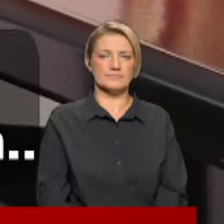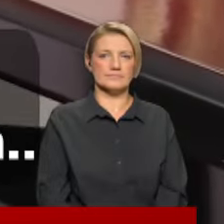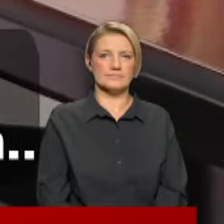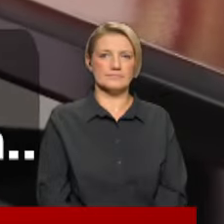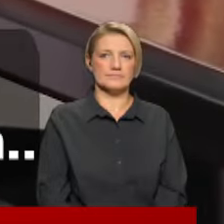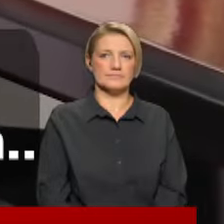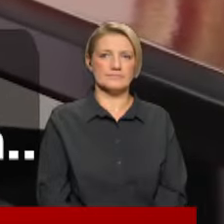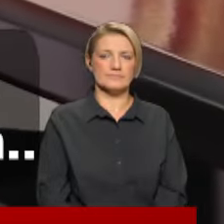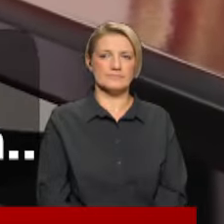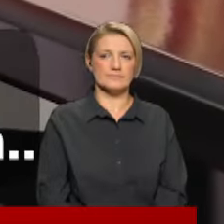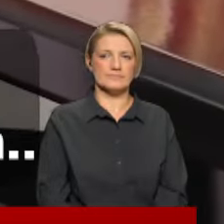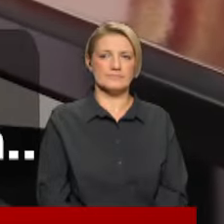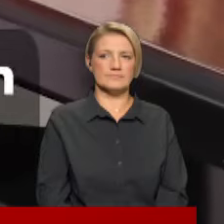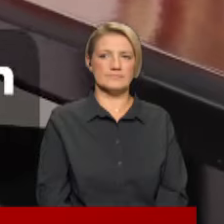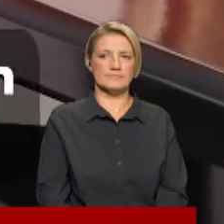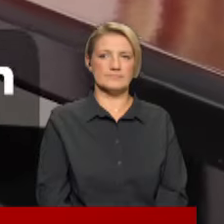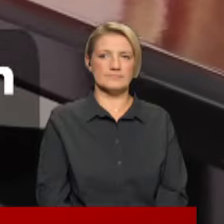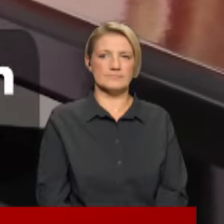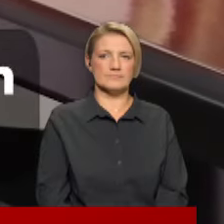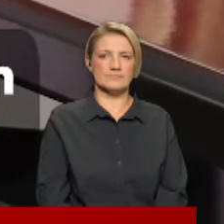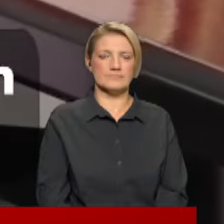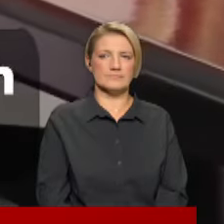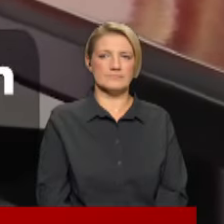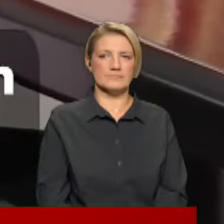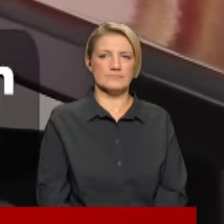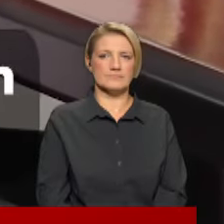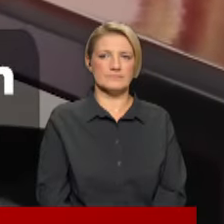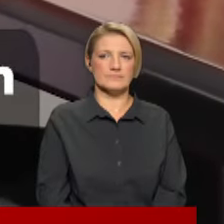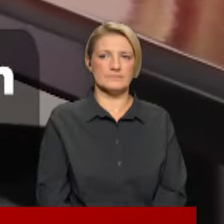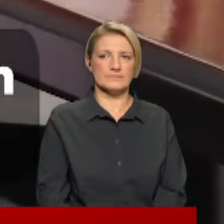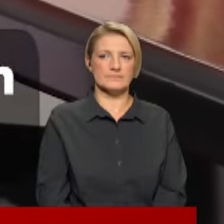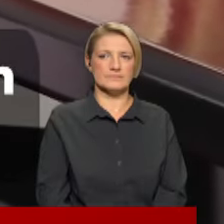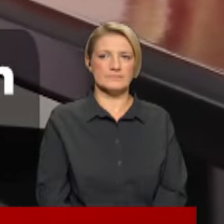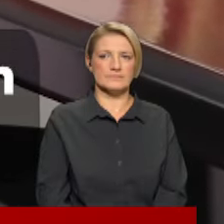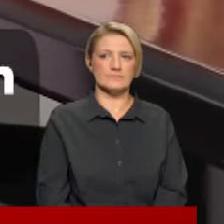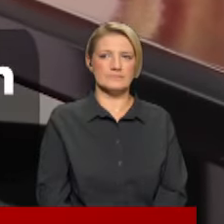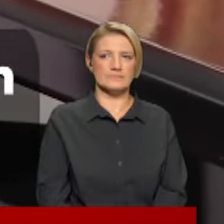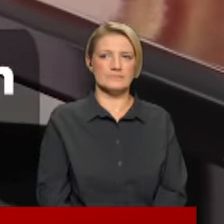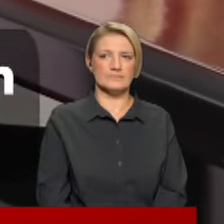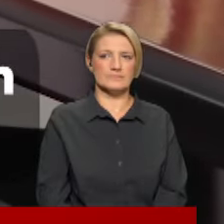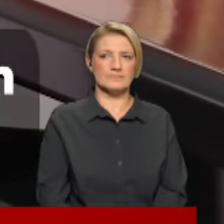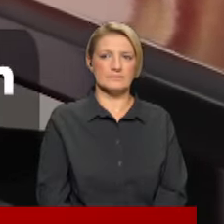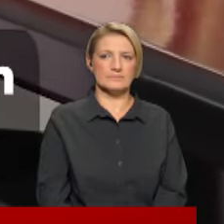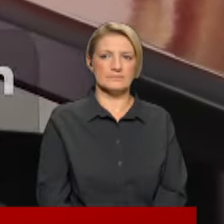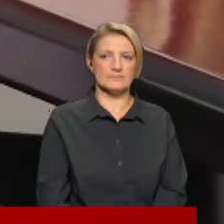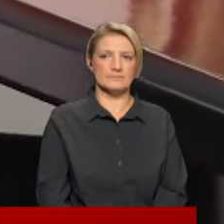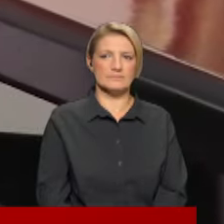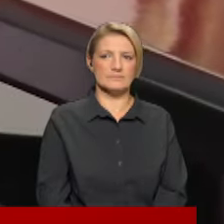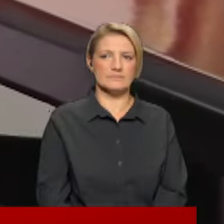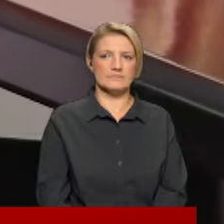çare bulmazsanız, insanlarda geçim olmazsa ülkede seçim olur. İnsanlar isterse o zaman ben onların talebinin arkasına geçerim.